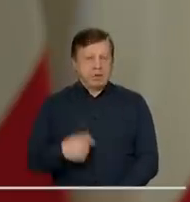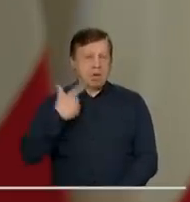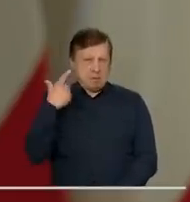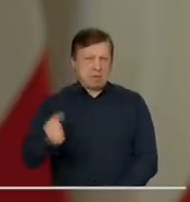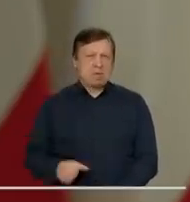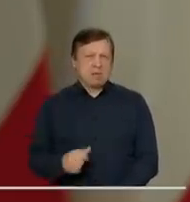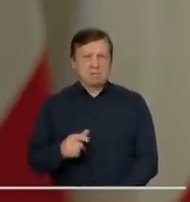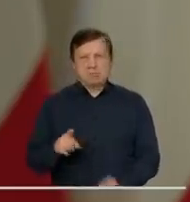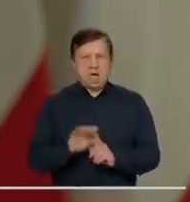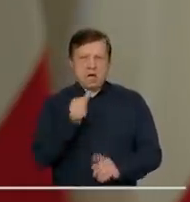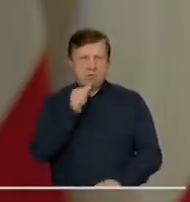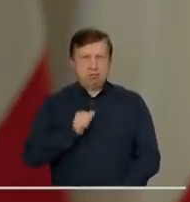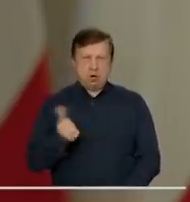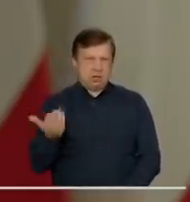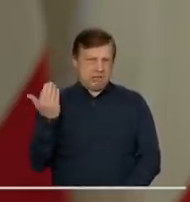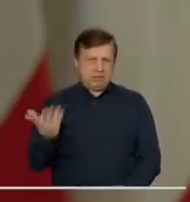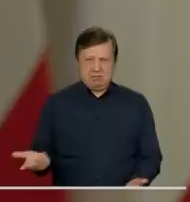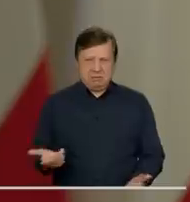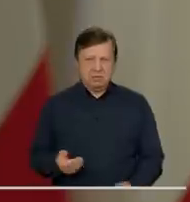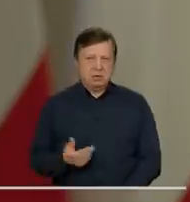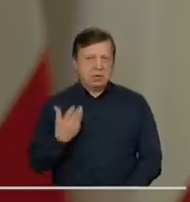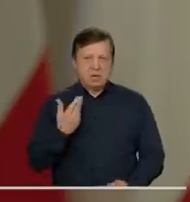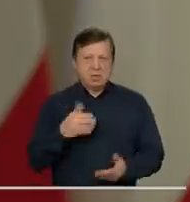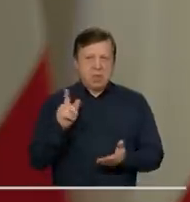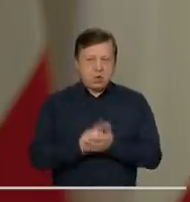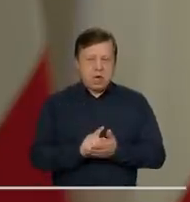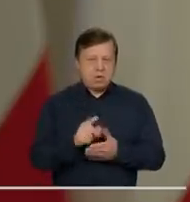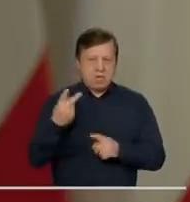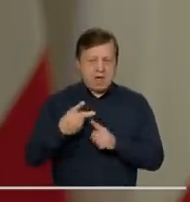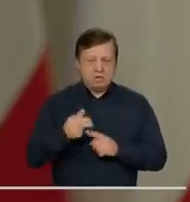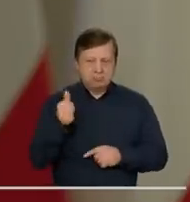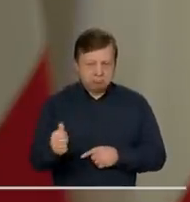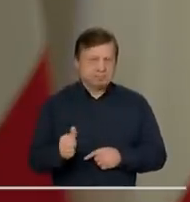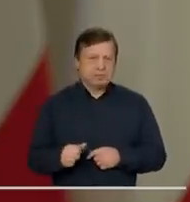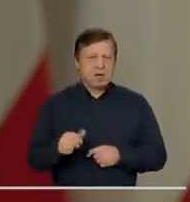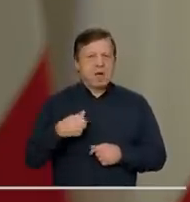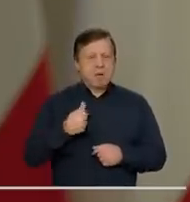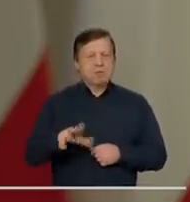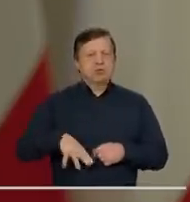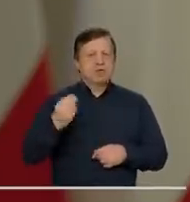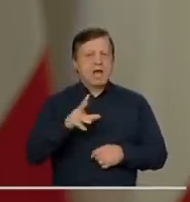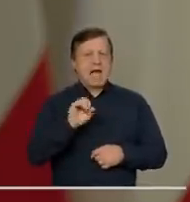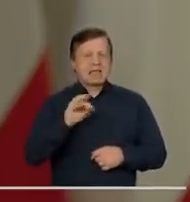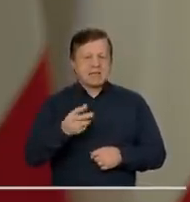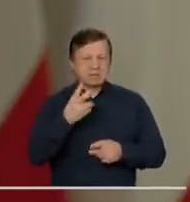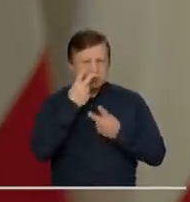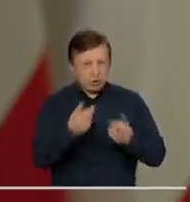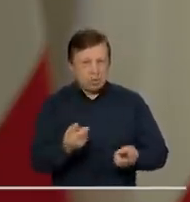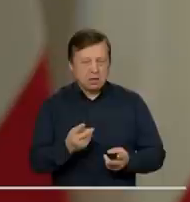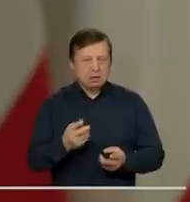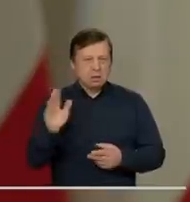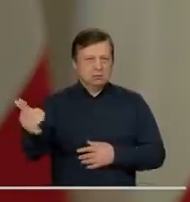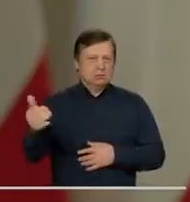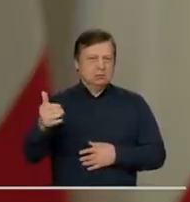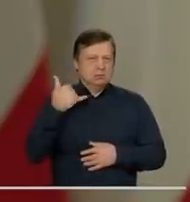pamiętam, jakby to było wczoraj. Jeszcze nie zdążyłem włączyć telewizora, by obejrzeć transmisję z uroczystości w Katyniu, kiedy rozległ się